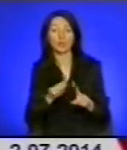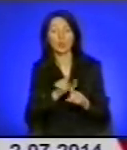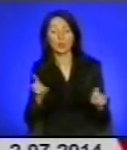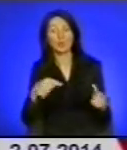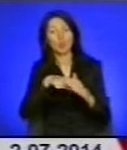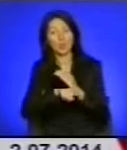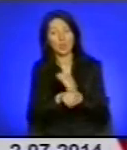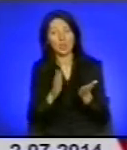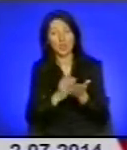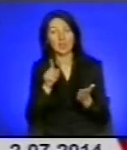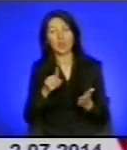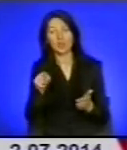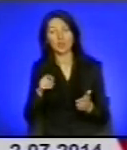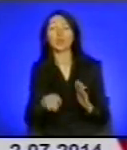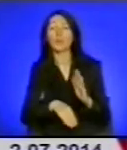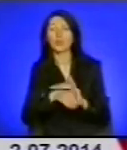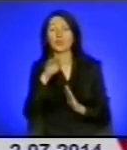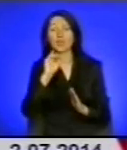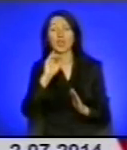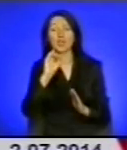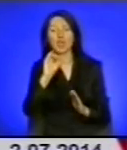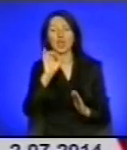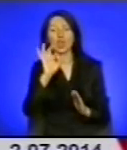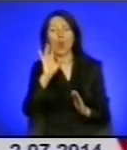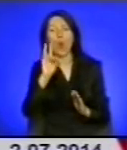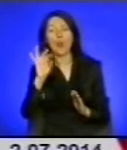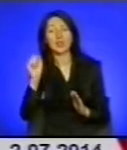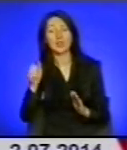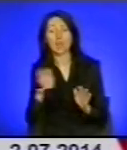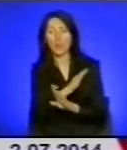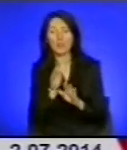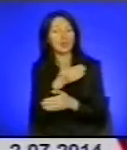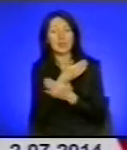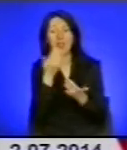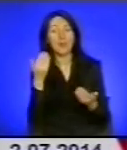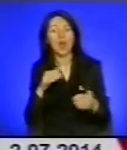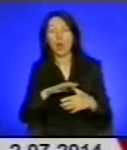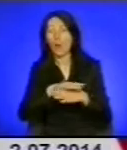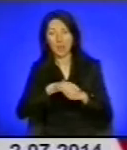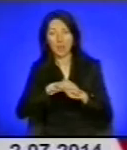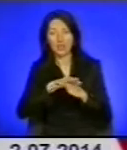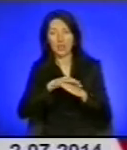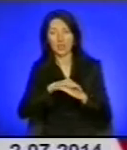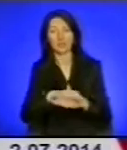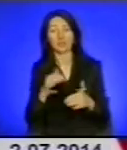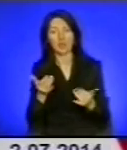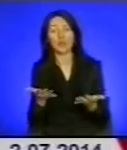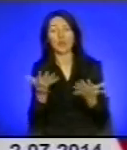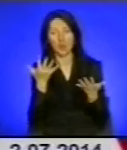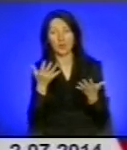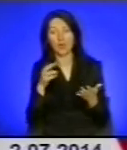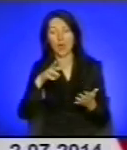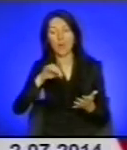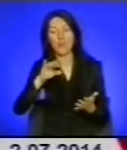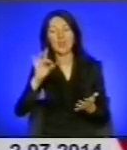є те що в ній підвищена іонізація повітря абсолютно відсутні патогенні організми а недавно виявлено мінеральний